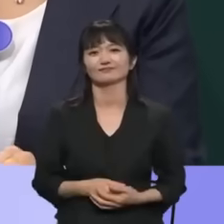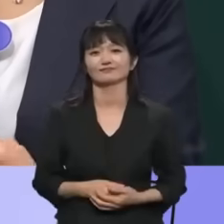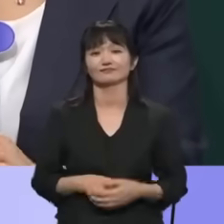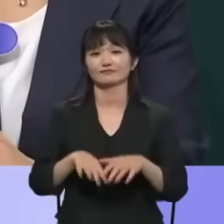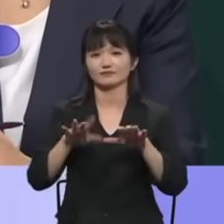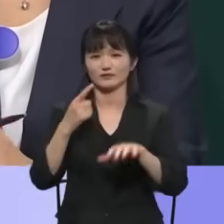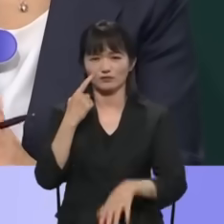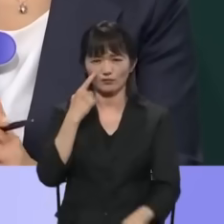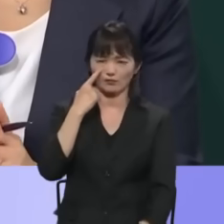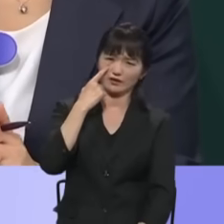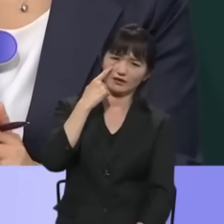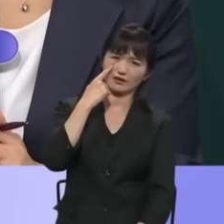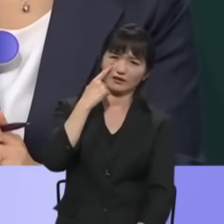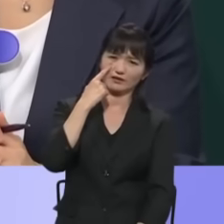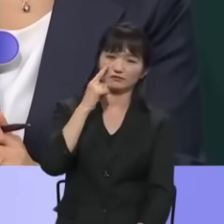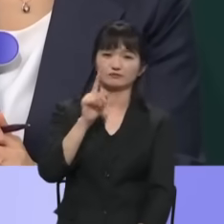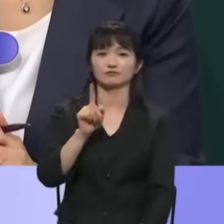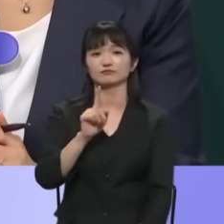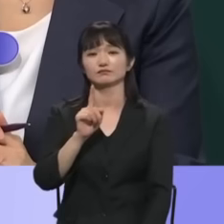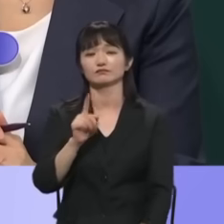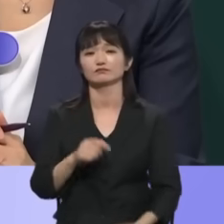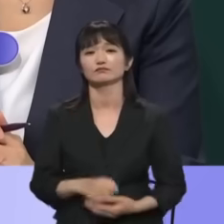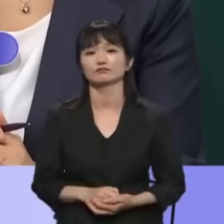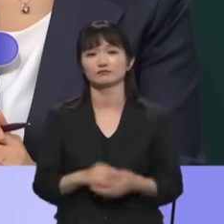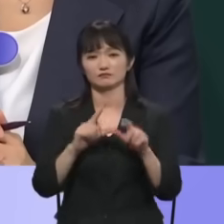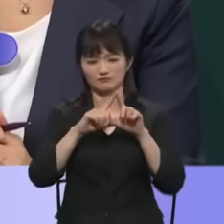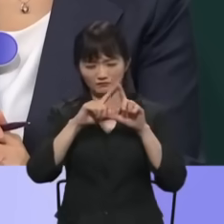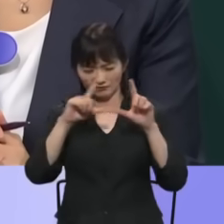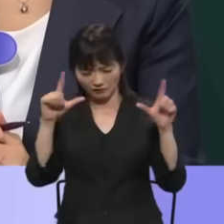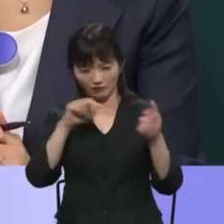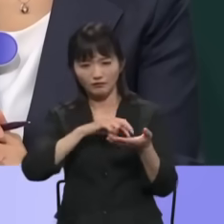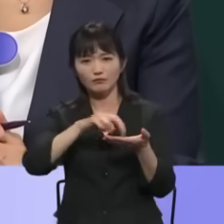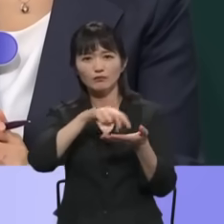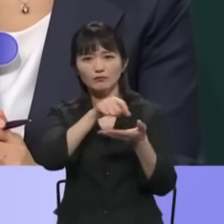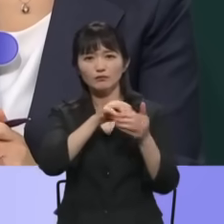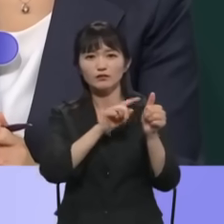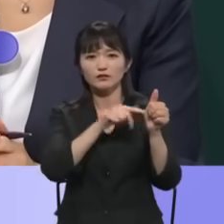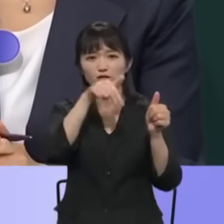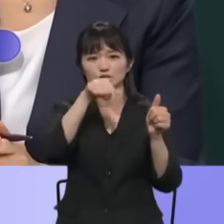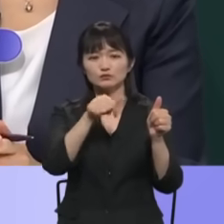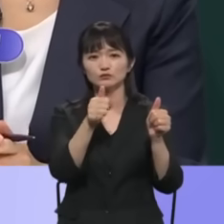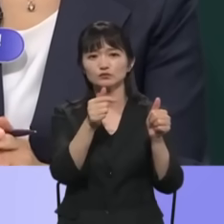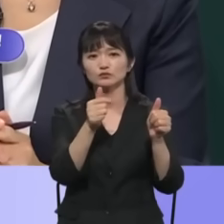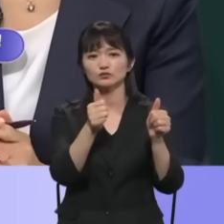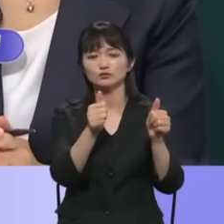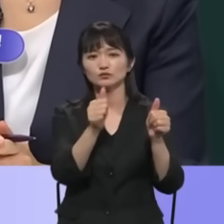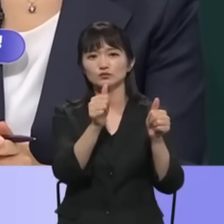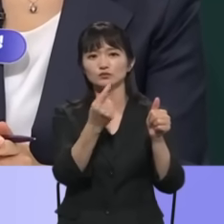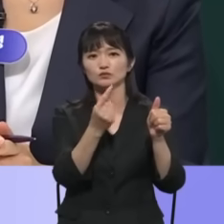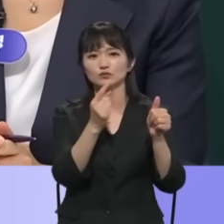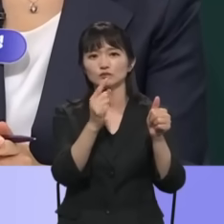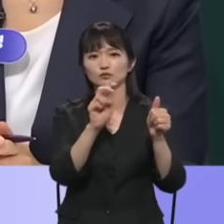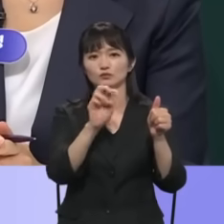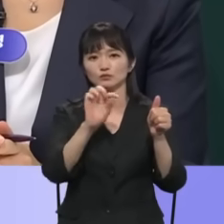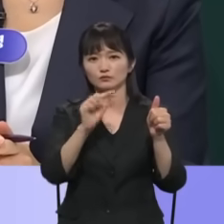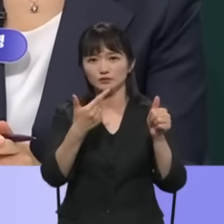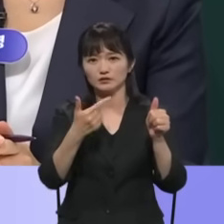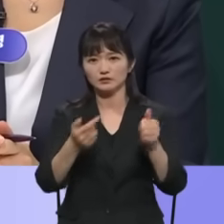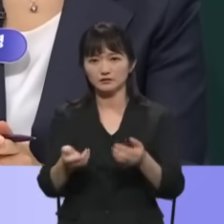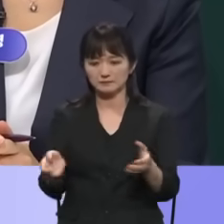오늘 가장 뭐 뜨거운 이슈라고 할 수가 있는데 유명 웹툰 작가인 조오미 씨가이 자폐 성향을 가진